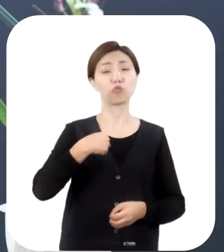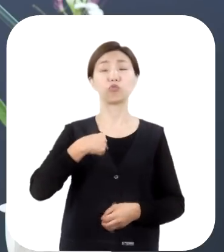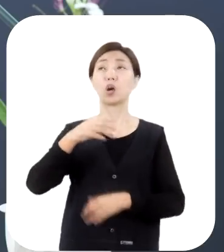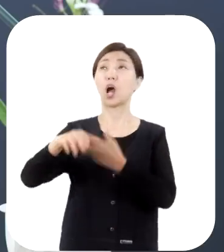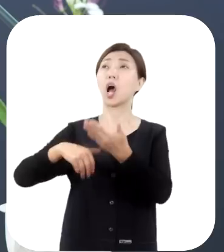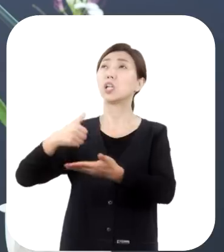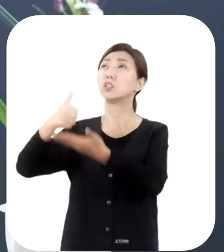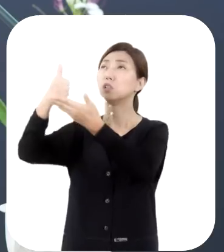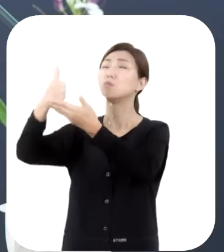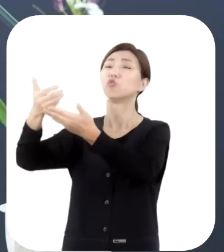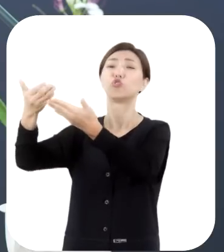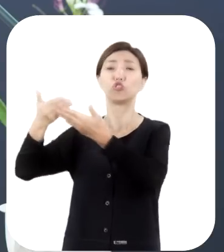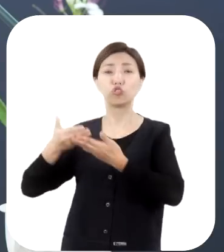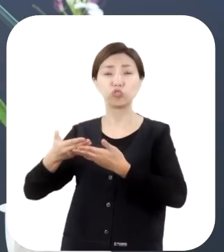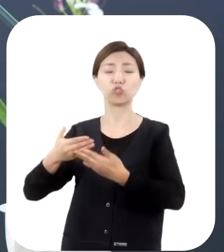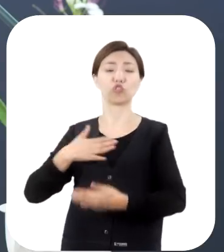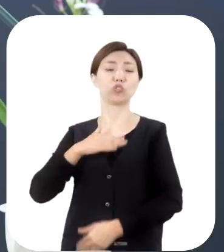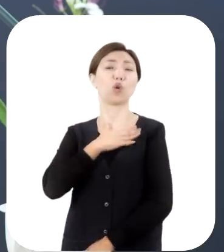그 당시에는